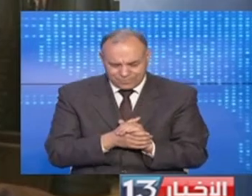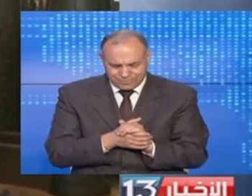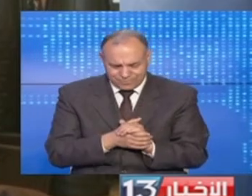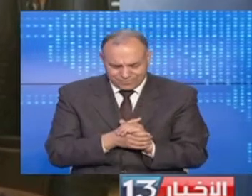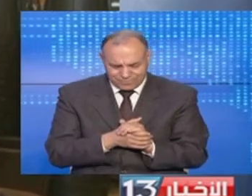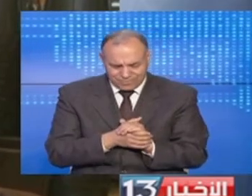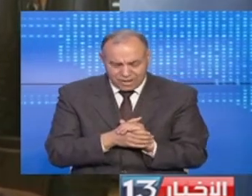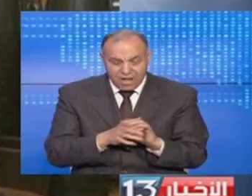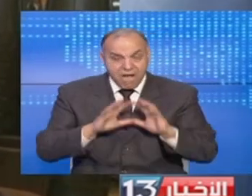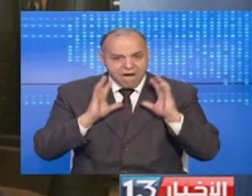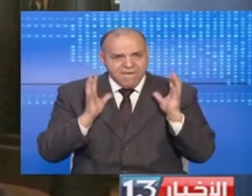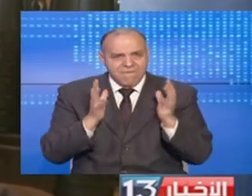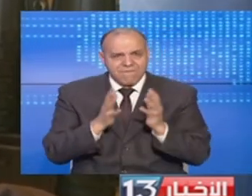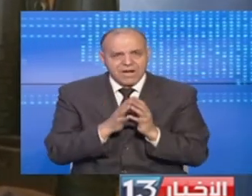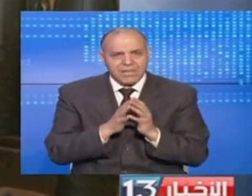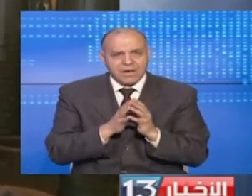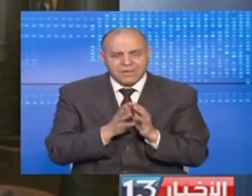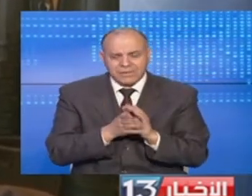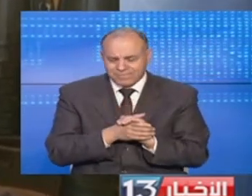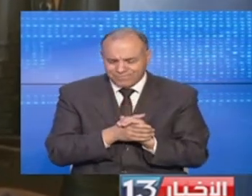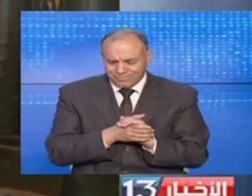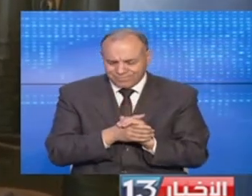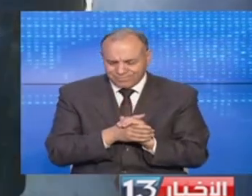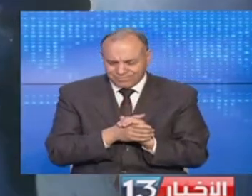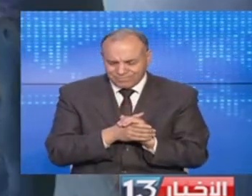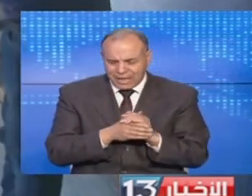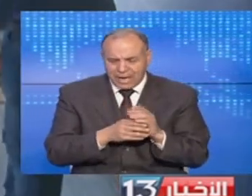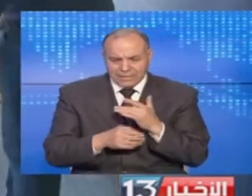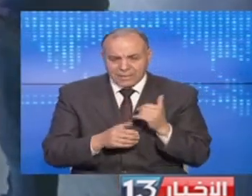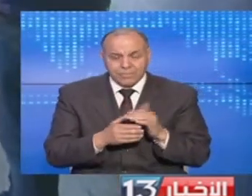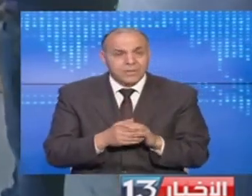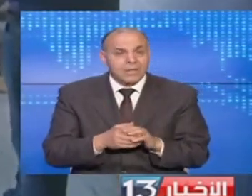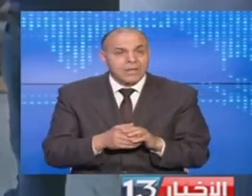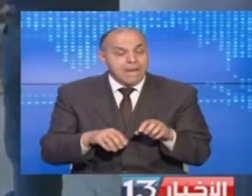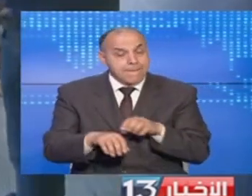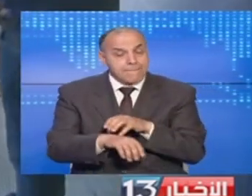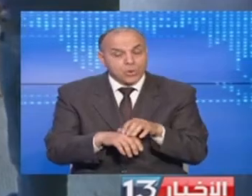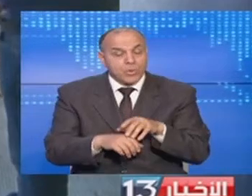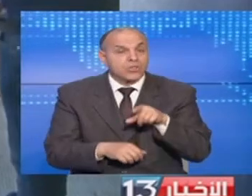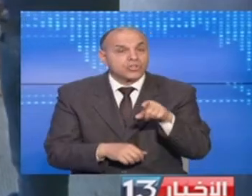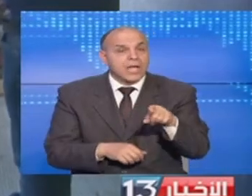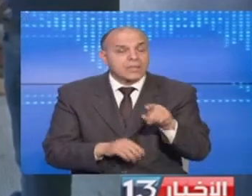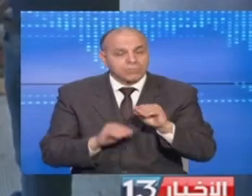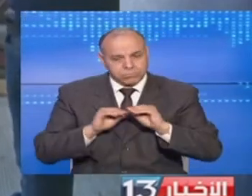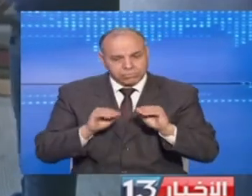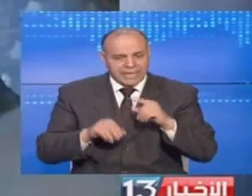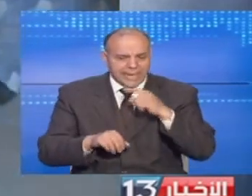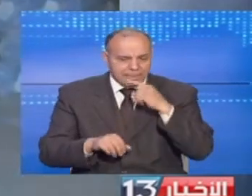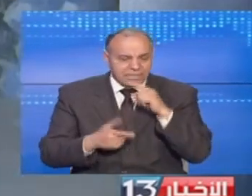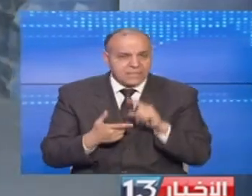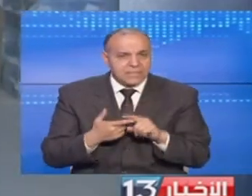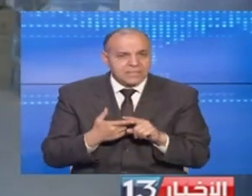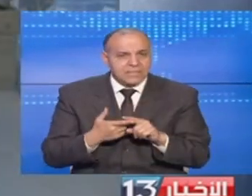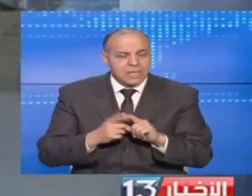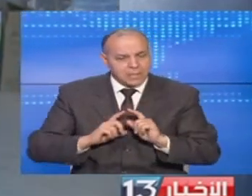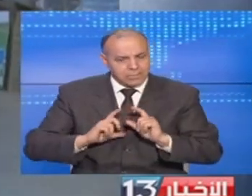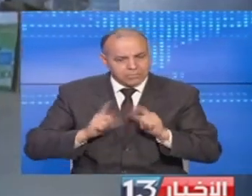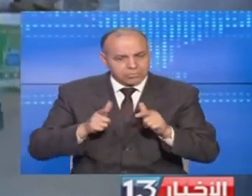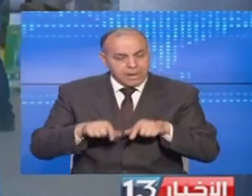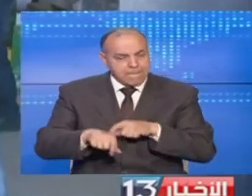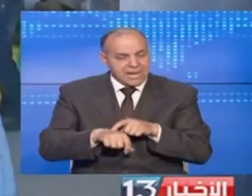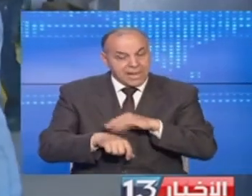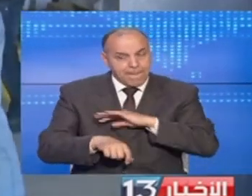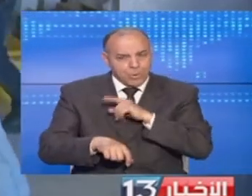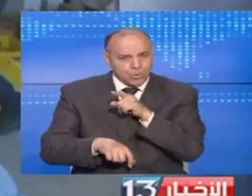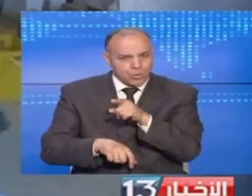الفضاءات من القوات منهم المندوبيه الجهويه للتربيه بس تعول على البلديات